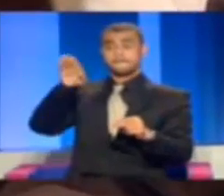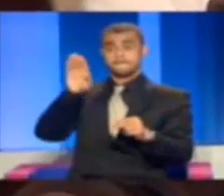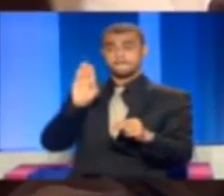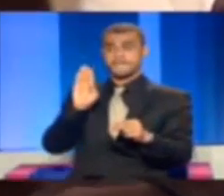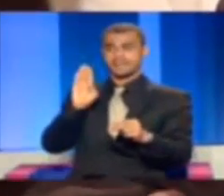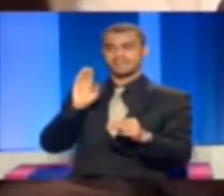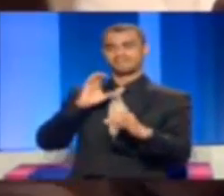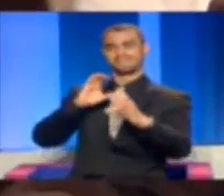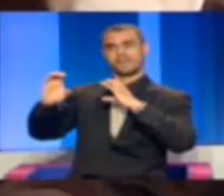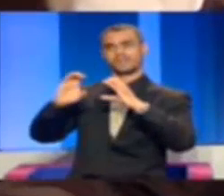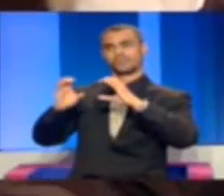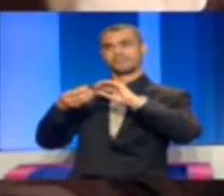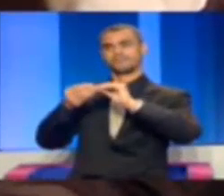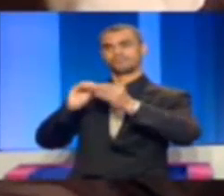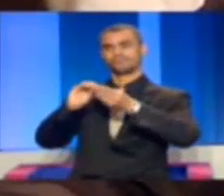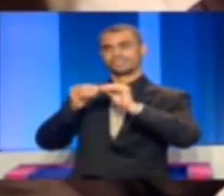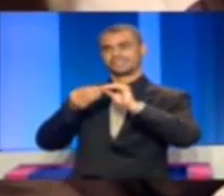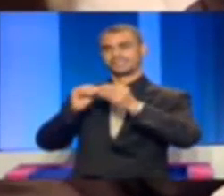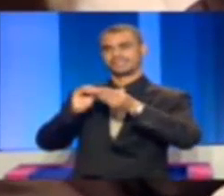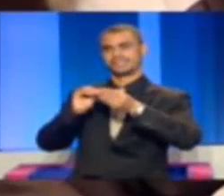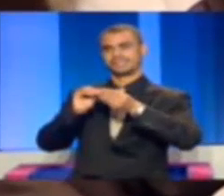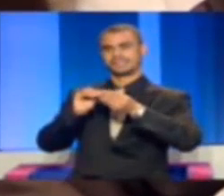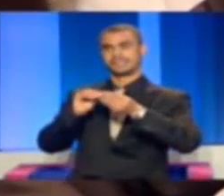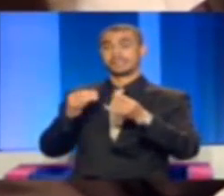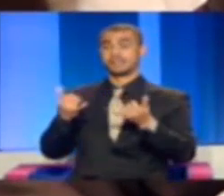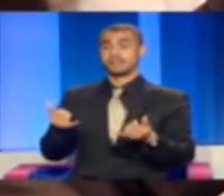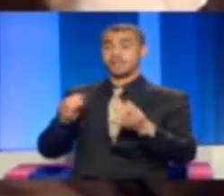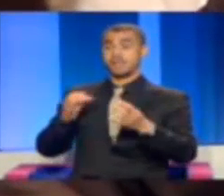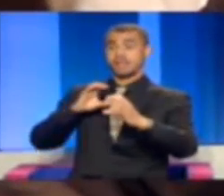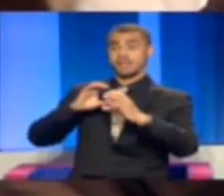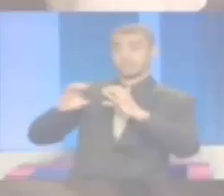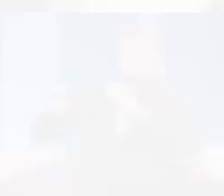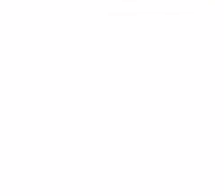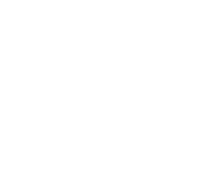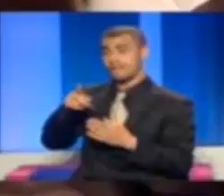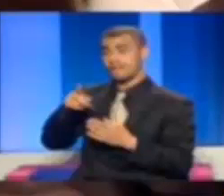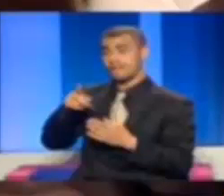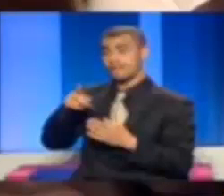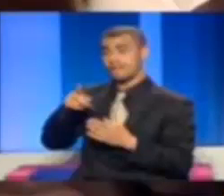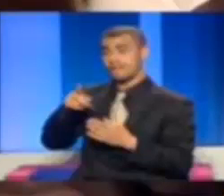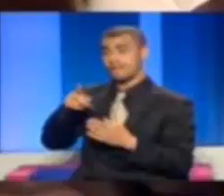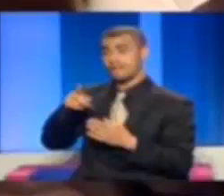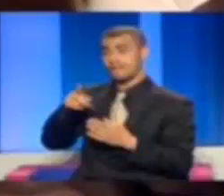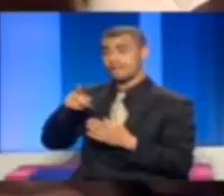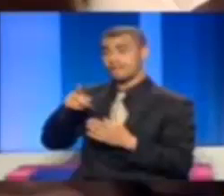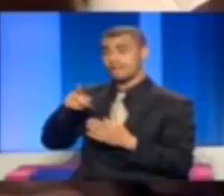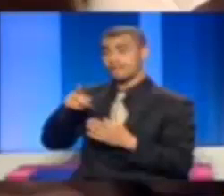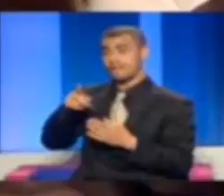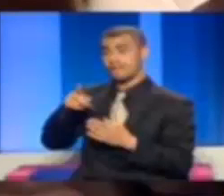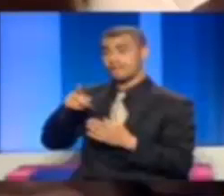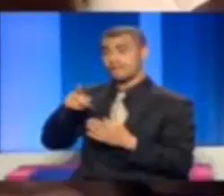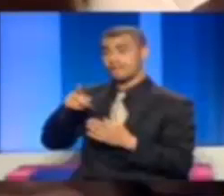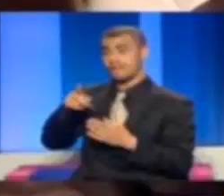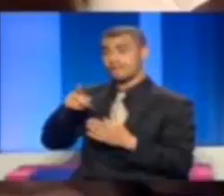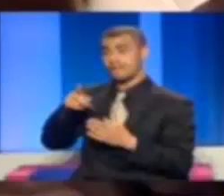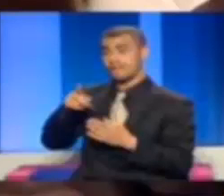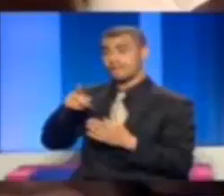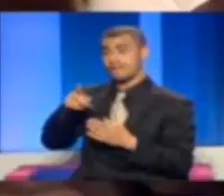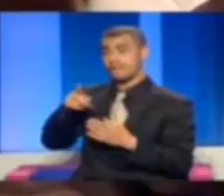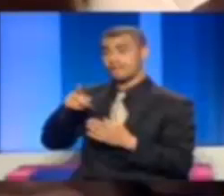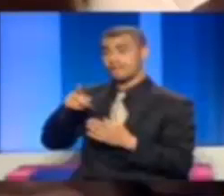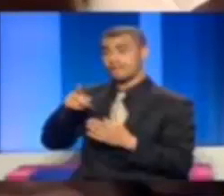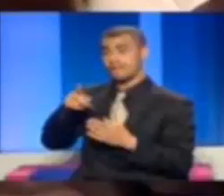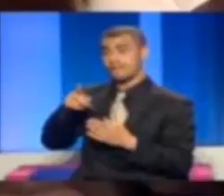بين قوسين هي التواصل. فإذا كان كما قلنا التواصل غادي يكون موجود مع المجتمع اللي كيحيط به، واولا الاسره اللي كيعيش فيها هي